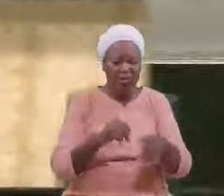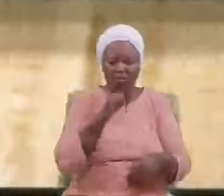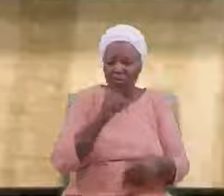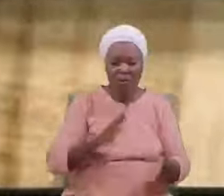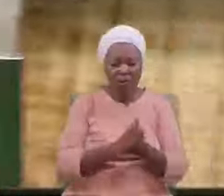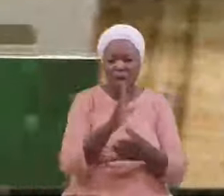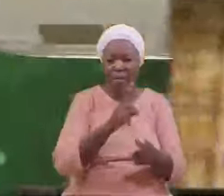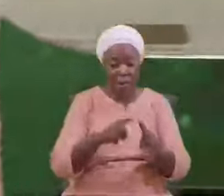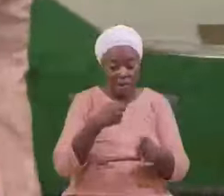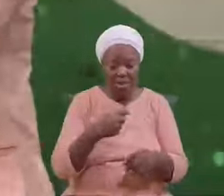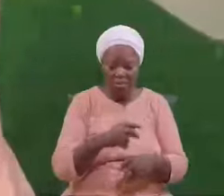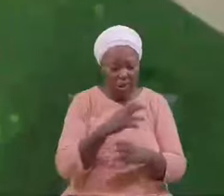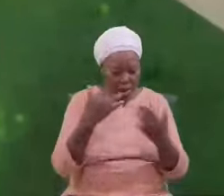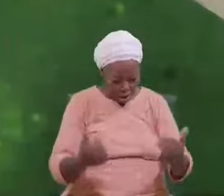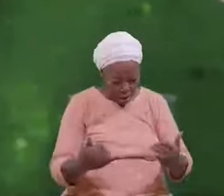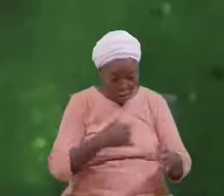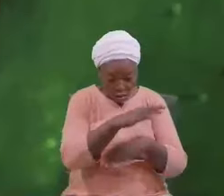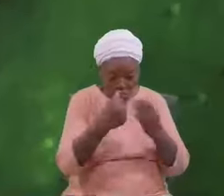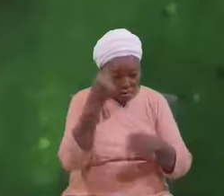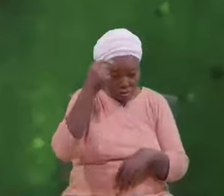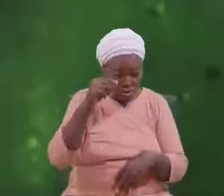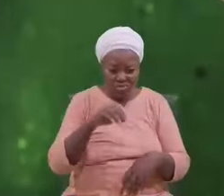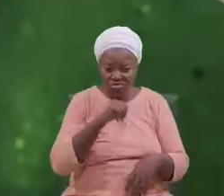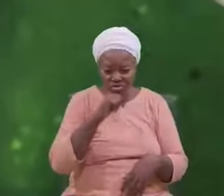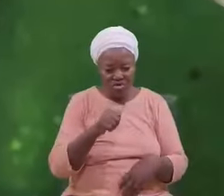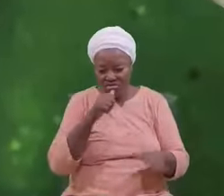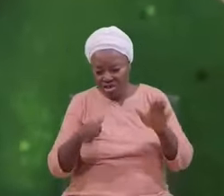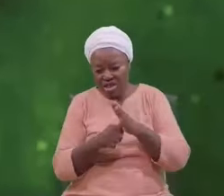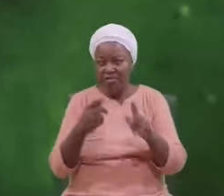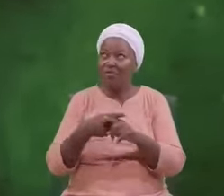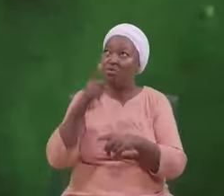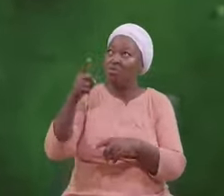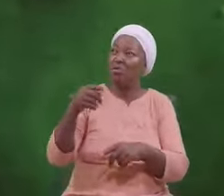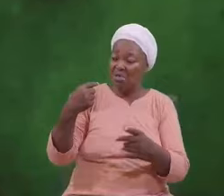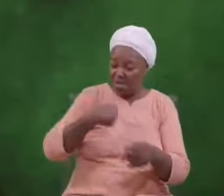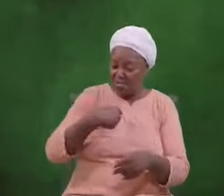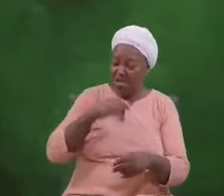pensées, je sais que cela n'est pas caché de toi. Maintenant que